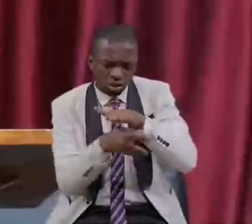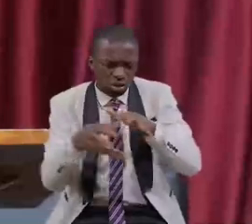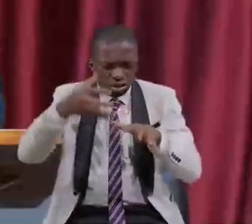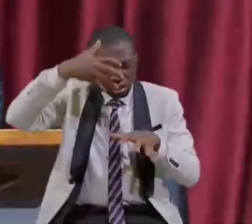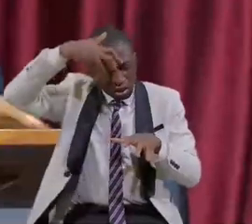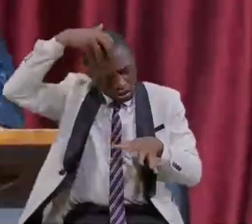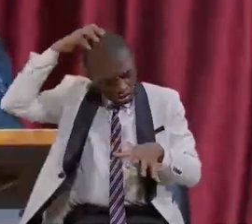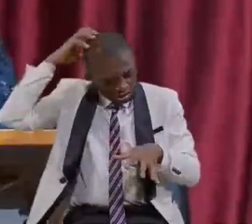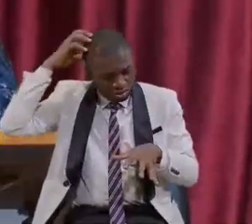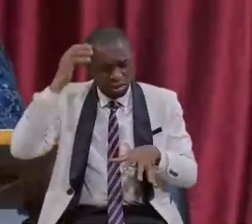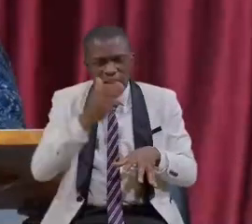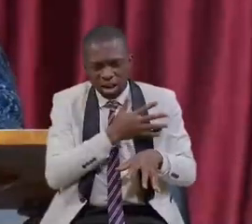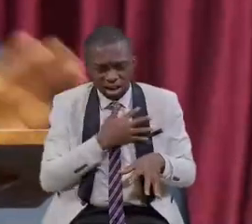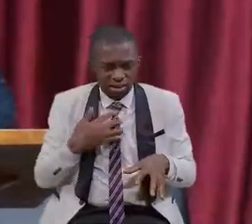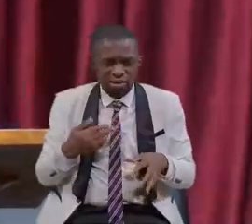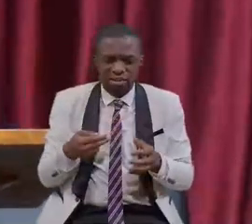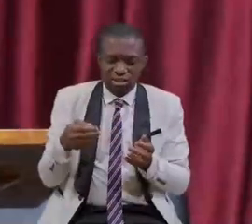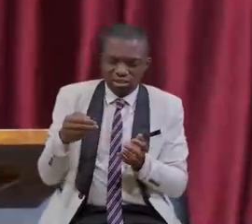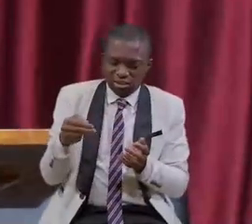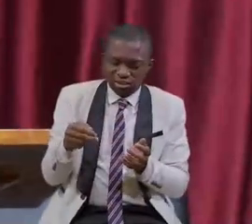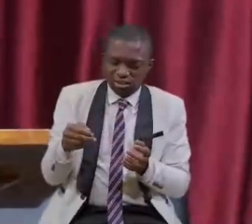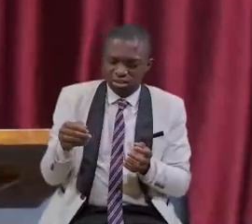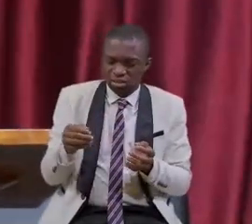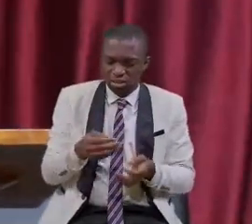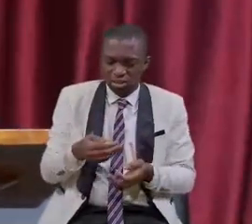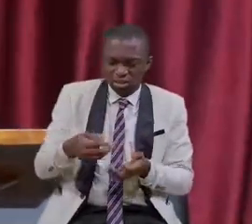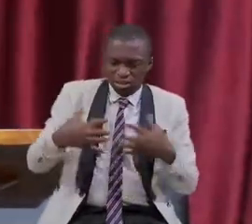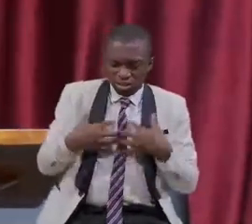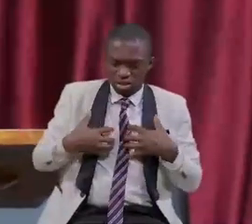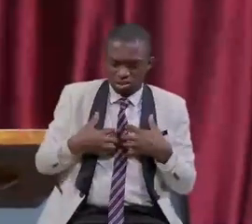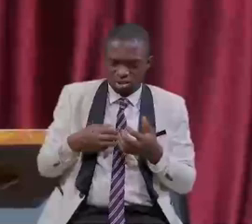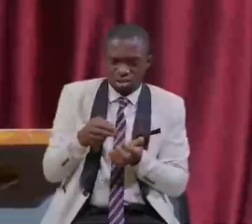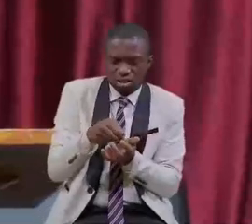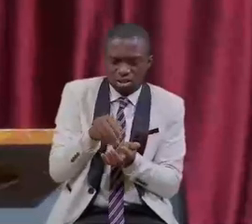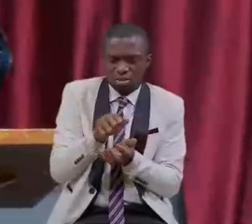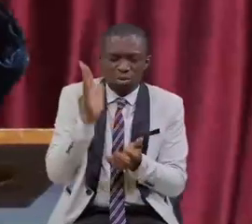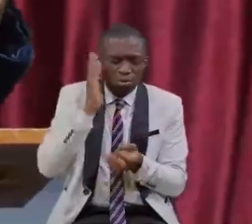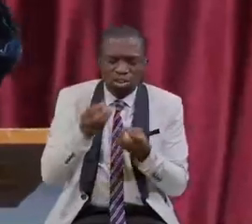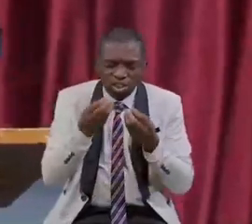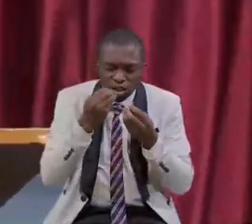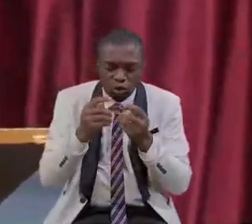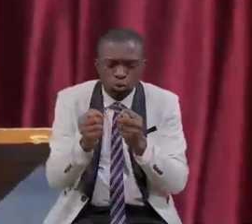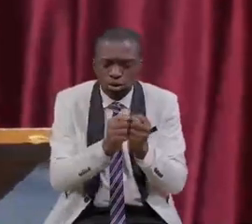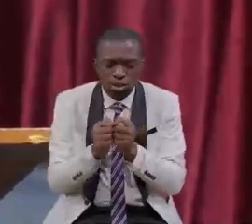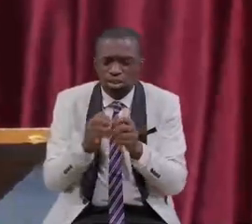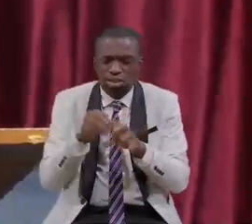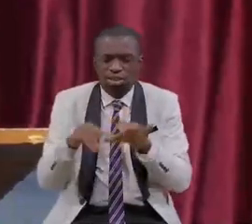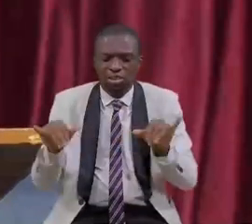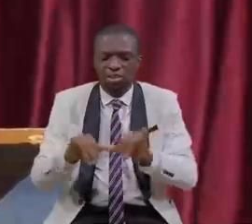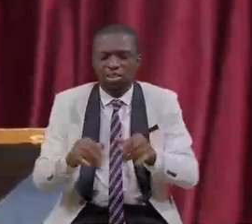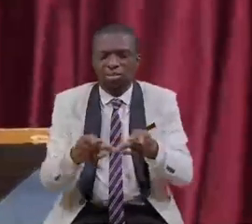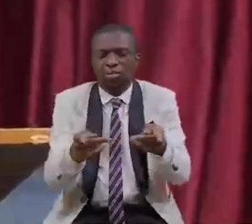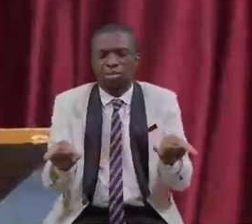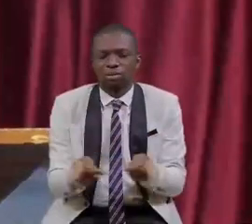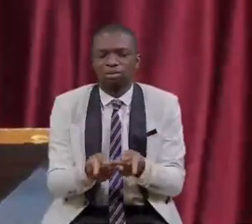les animaux sauvages vont perdre leur sauvagerie, les serpents vont perdre leur venin et tous les animaux méchants